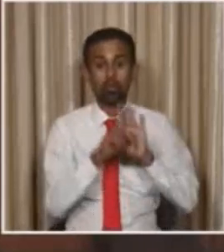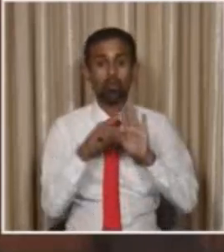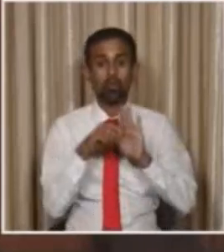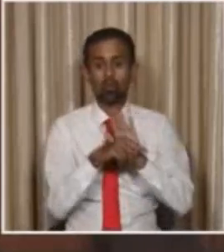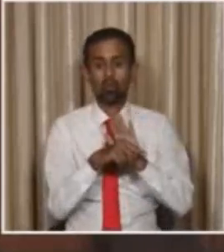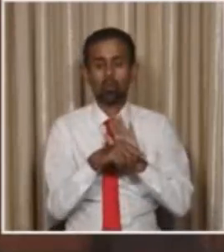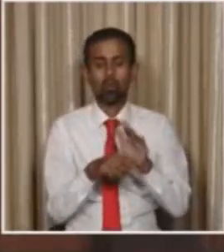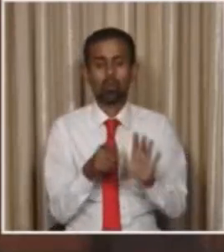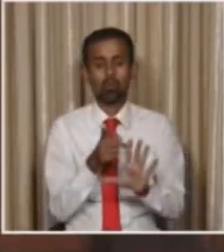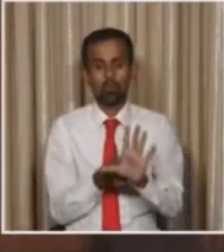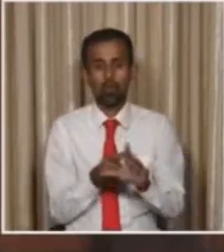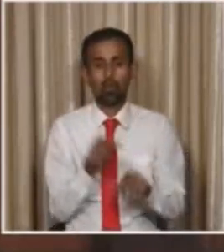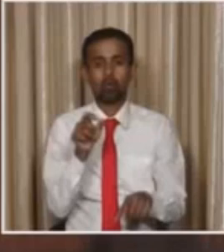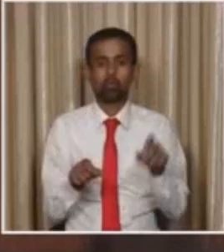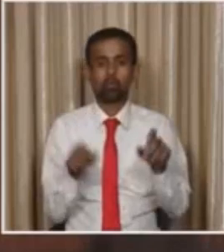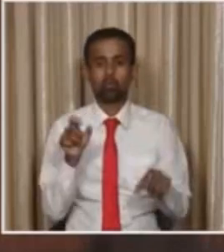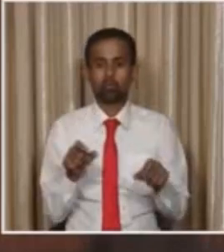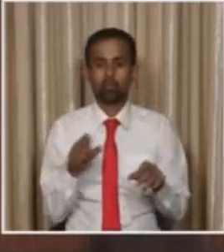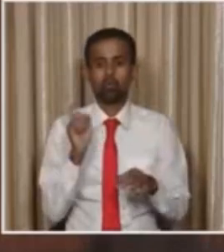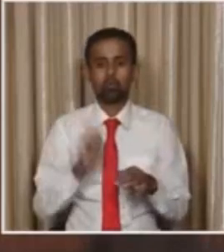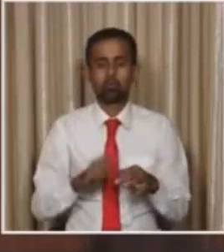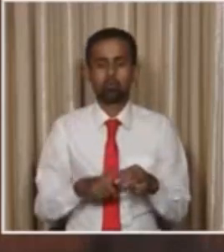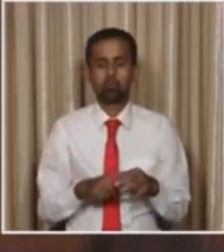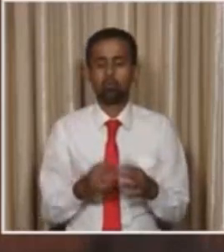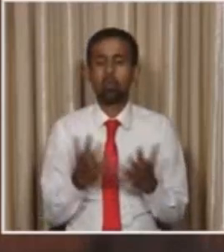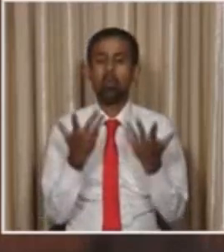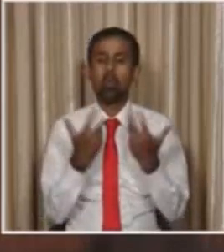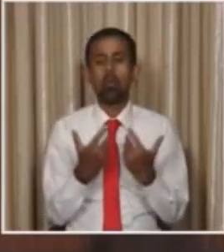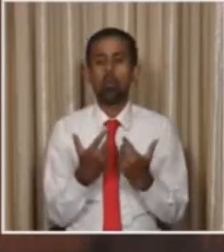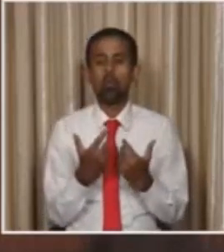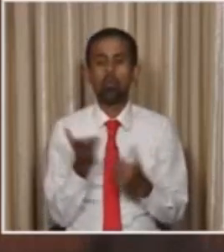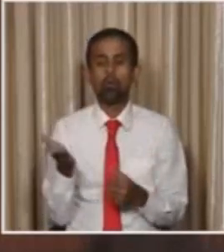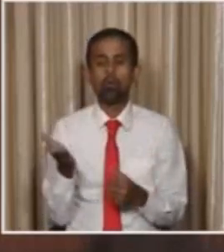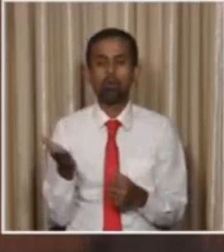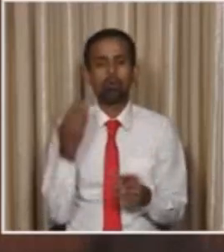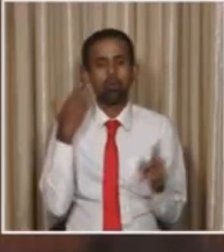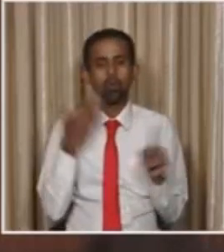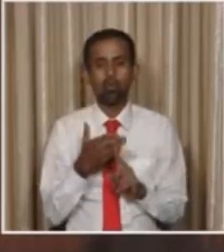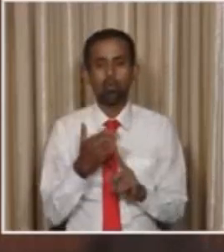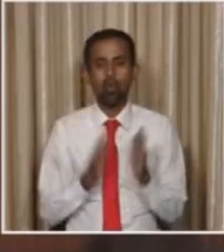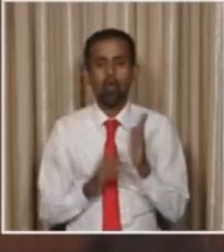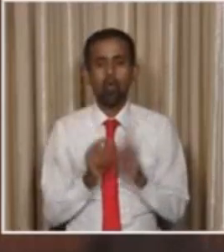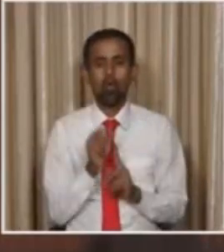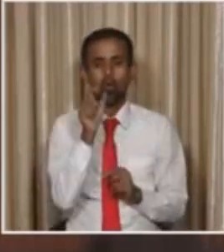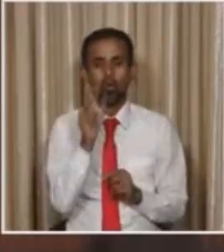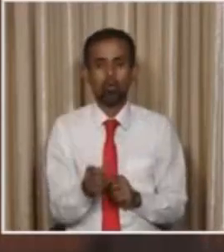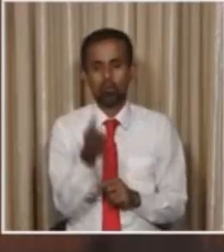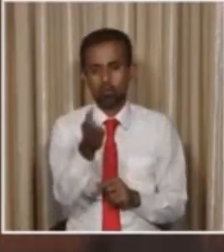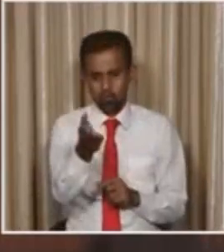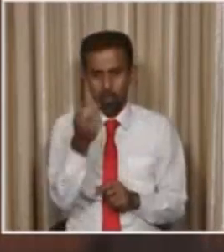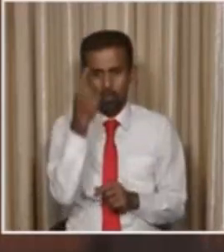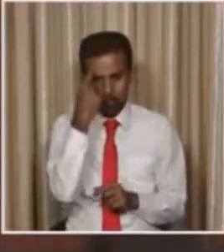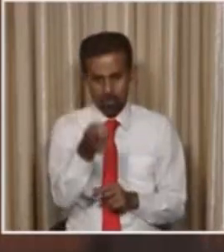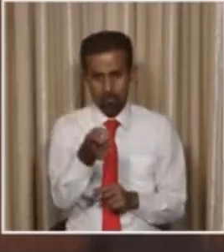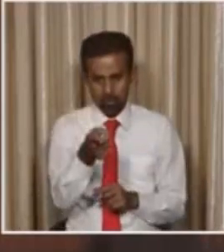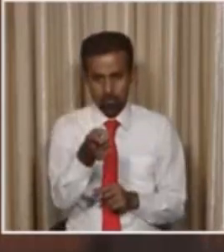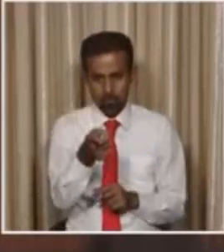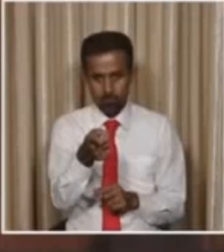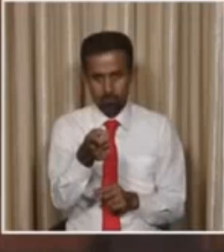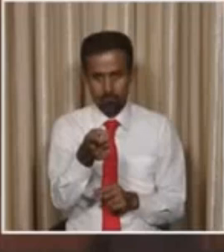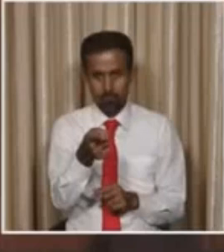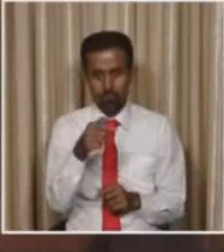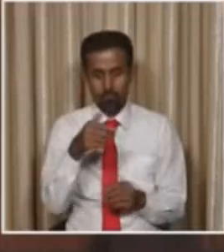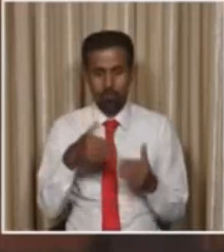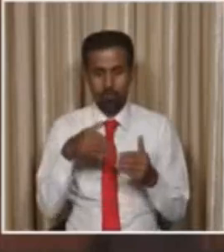இந்த ஒத்திவைக்கும் பிரேரணை முன்வைத்த இந்த கௌரவ உறுப்பினராக தெரியுமா என்று கேள்வி எழுப்ப விரும்புகிறேன். ஏனென்றால் இன்று எங்களுடைய வடக்கு